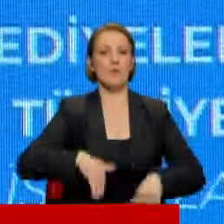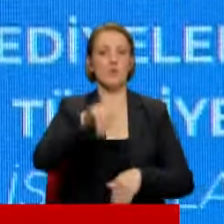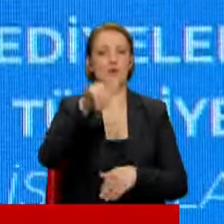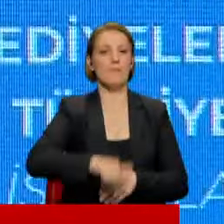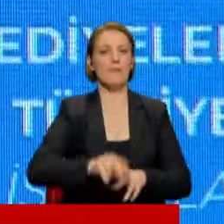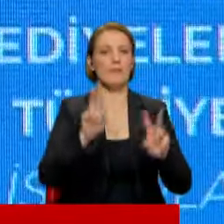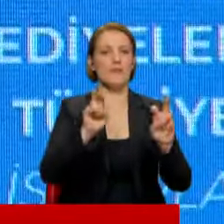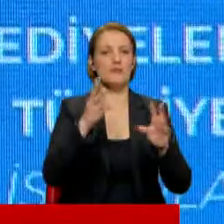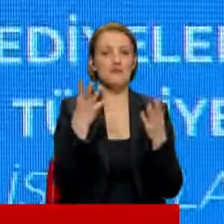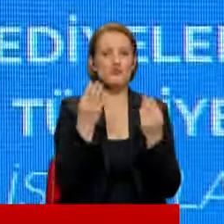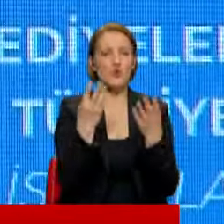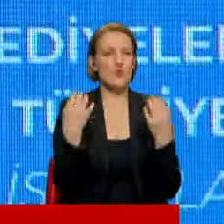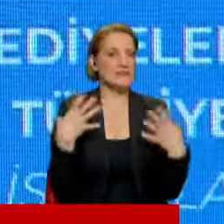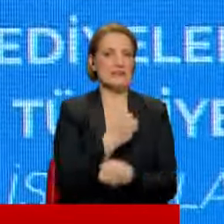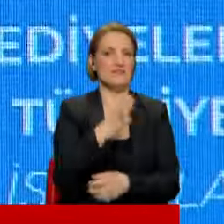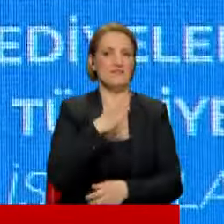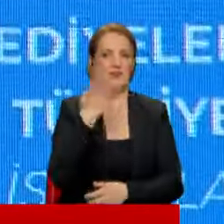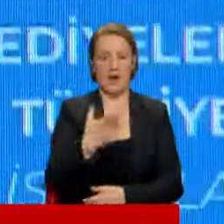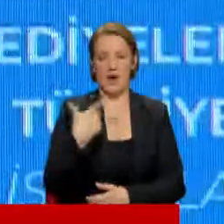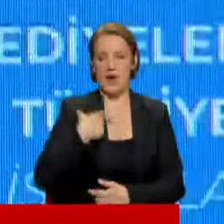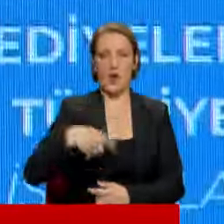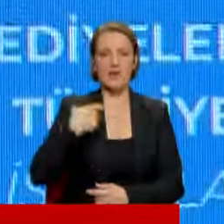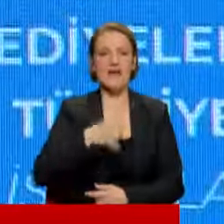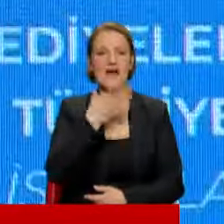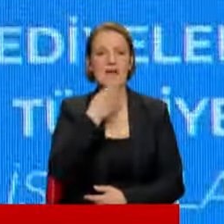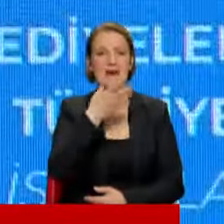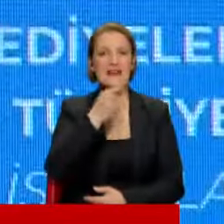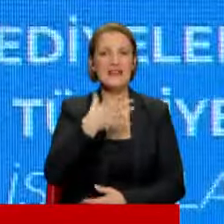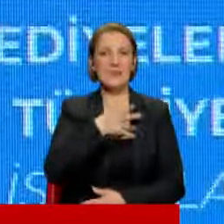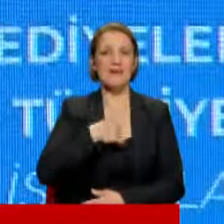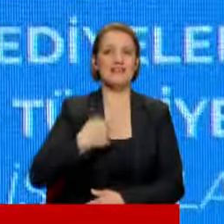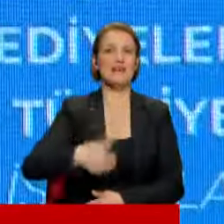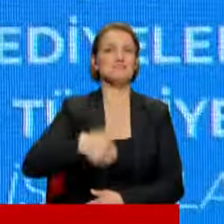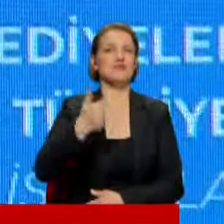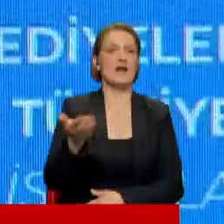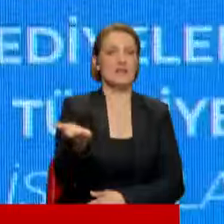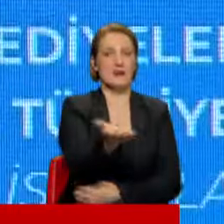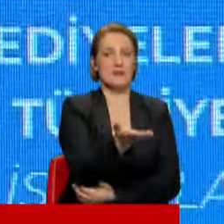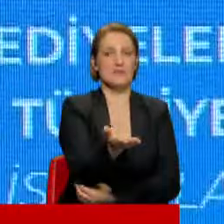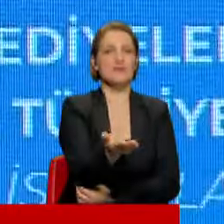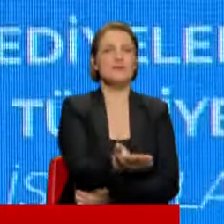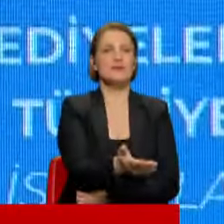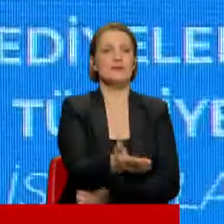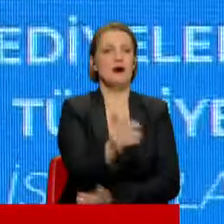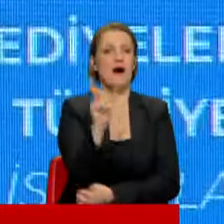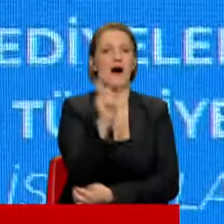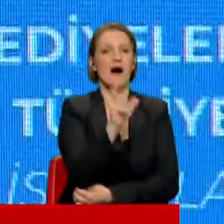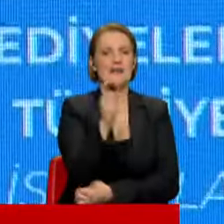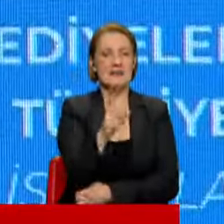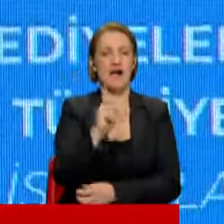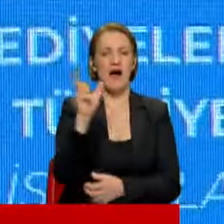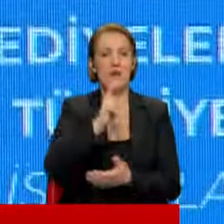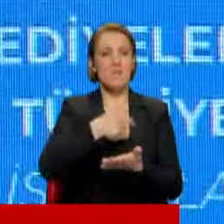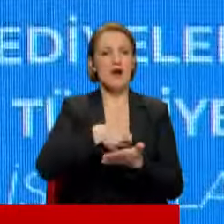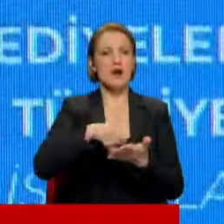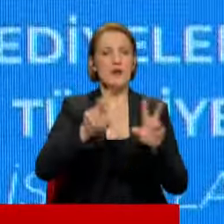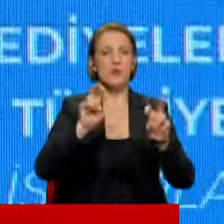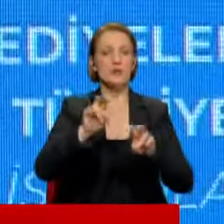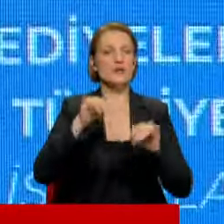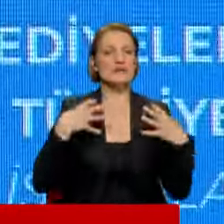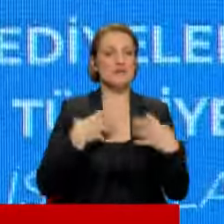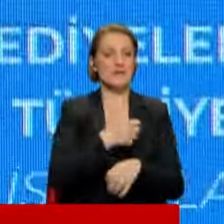konusunda çok çok sıkıntıları var Özellikle emekli belediye başkanlarımız özlük eri aidatları aylıkları konusunda